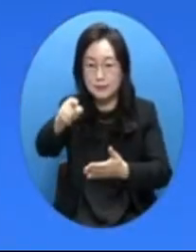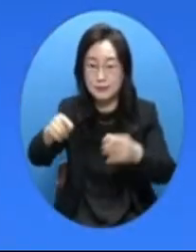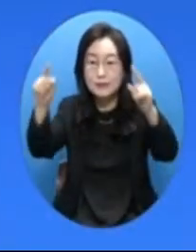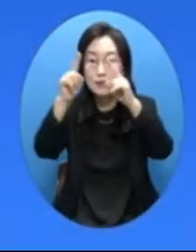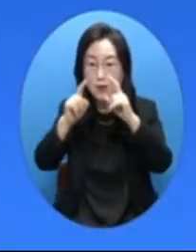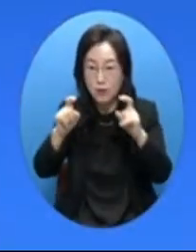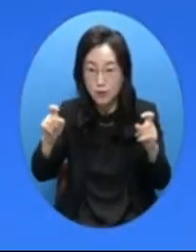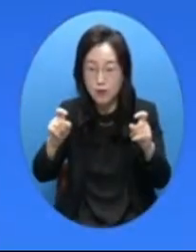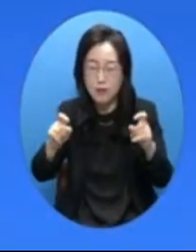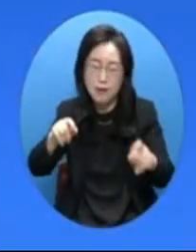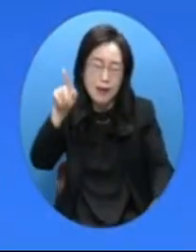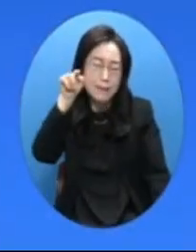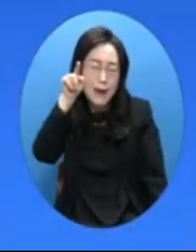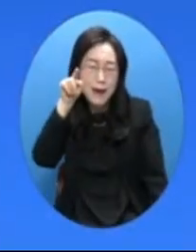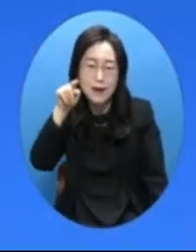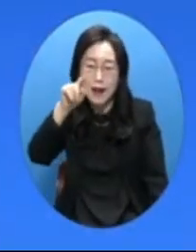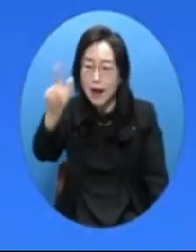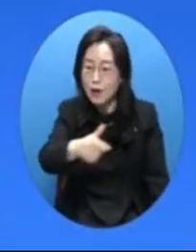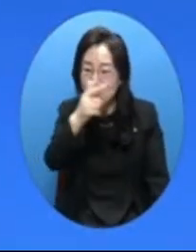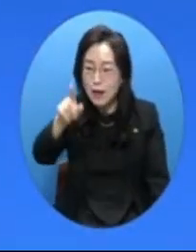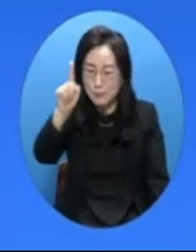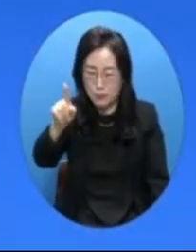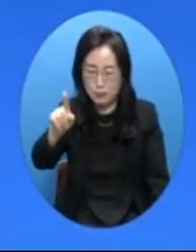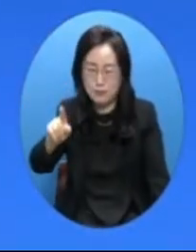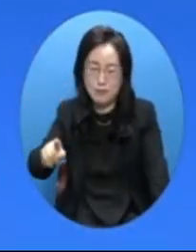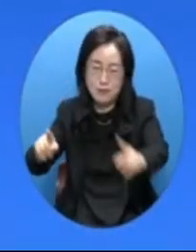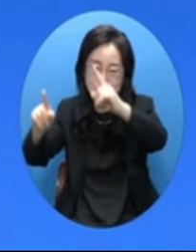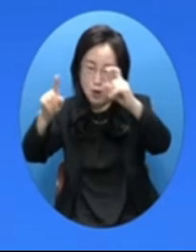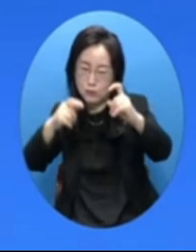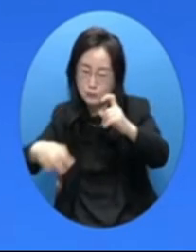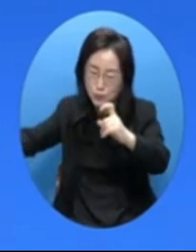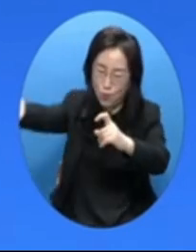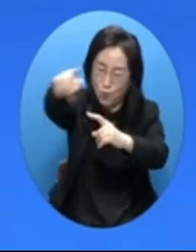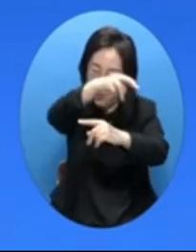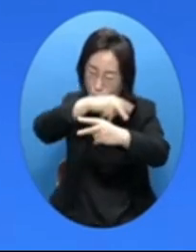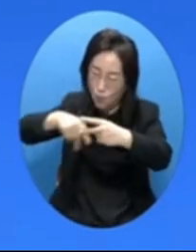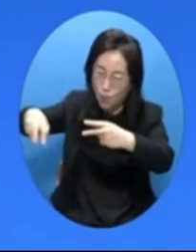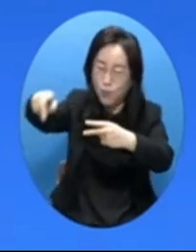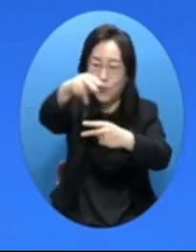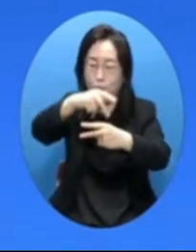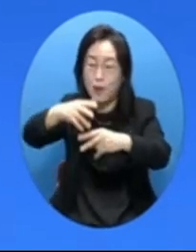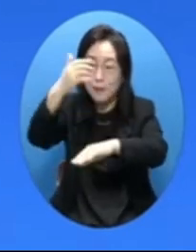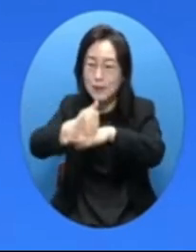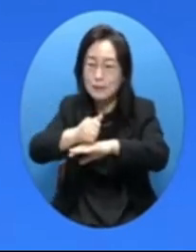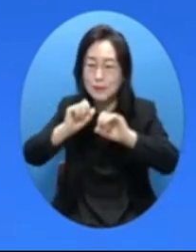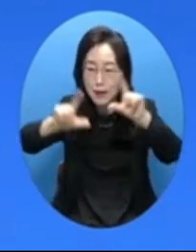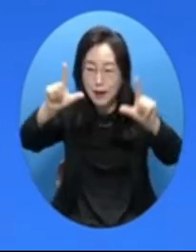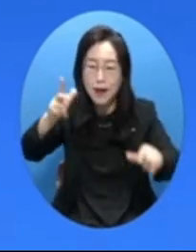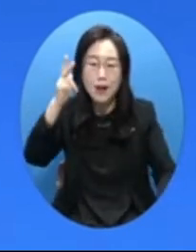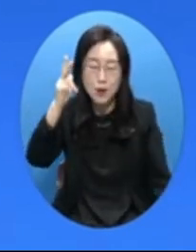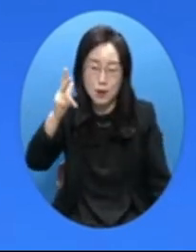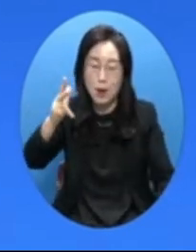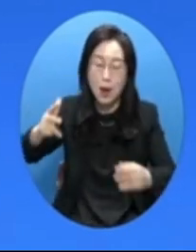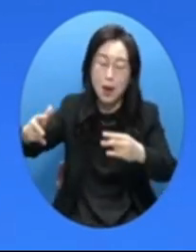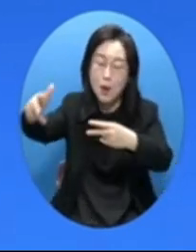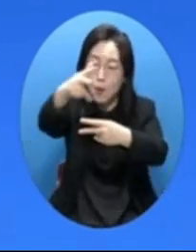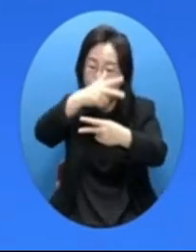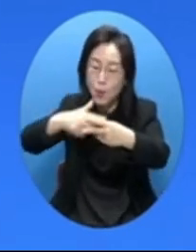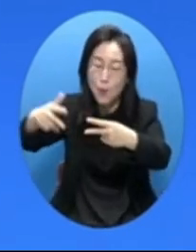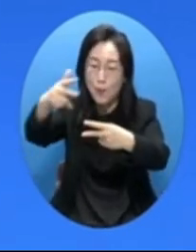성을 매일같이 할아버지 돌고 마지막 날 일곱 번을 도라고